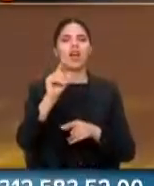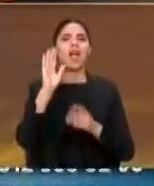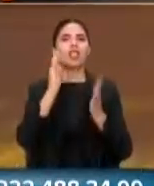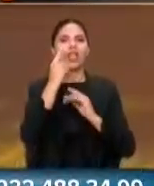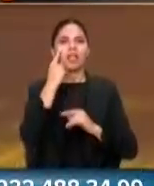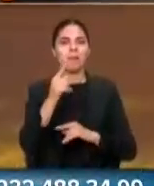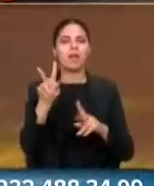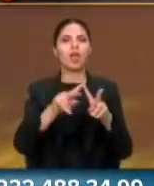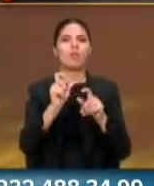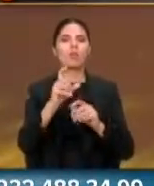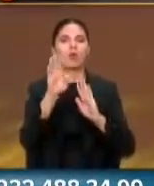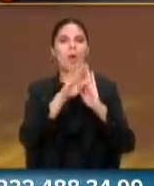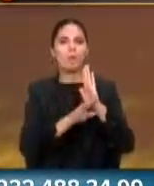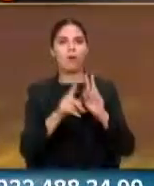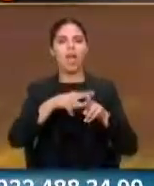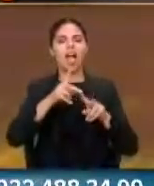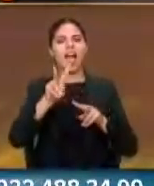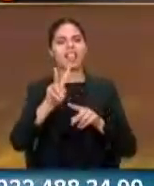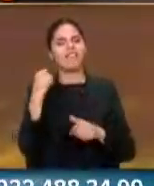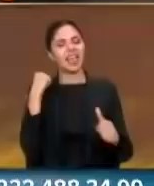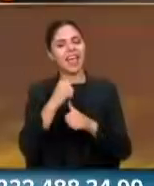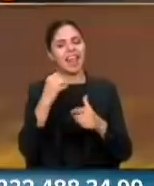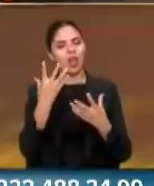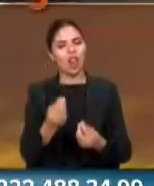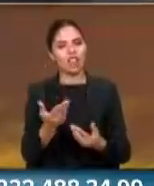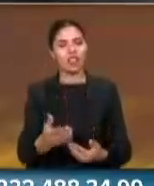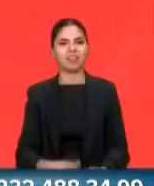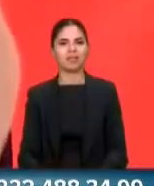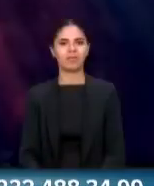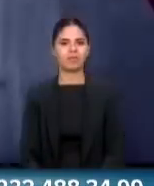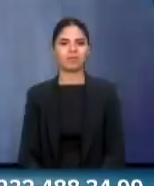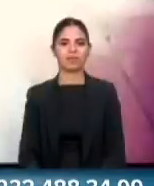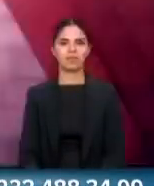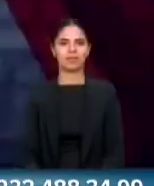Müge Anlı ile Tatlı Sert programı da ATV ekranlarına geri dönecek.